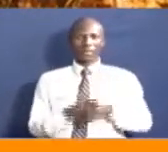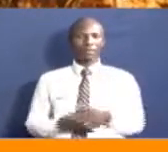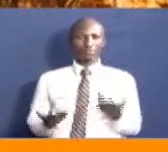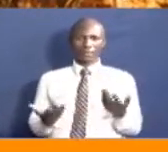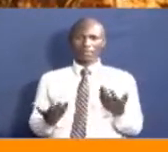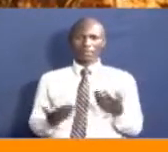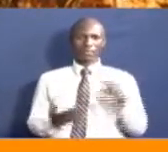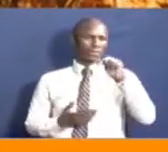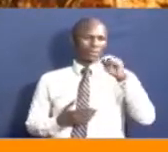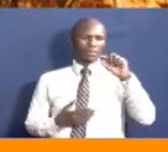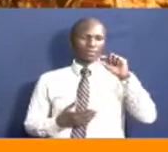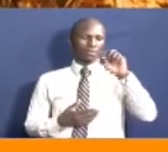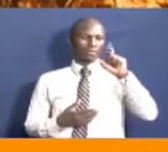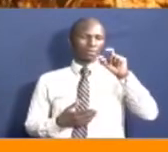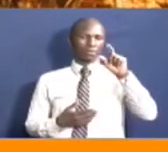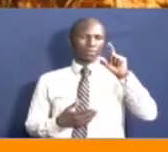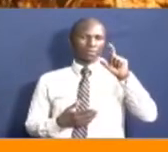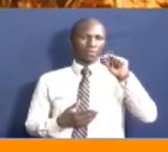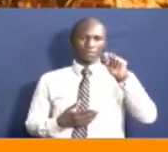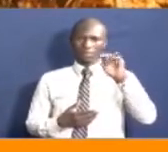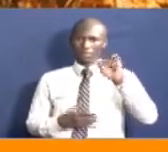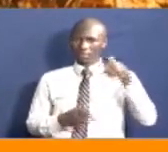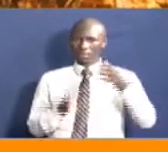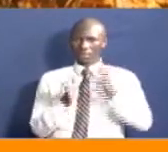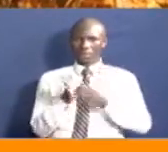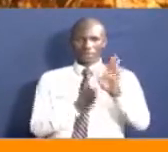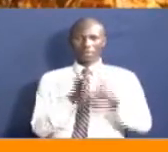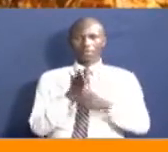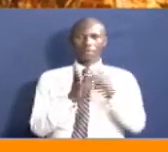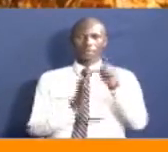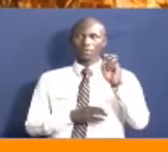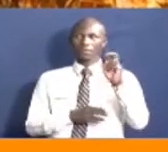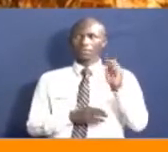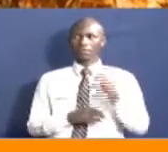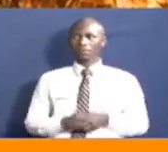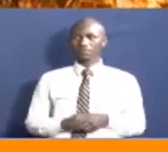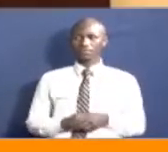ngelani county ya Masaku. Nita wa Kennedy wa Muthoka.